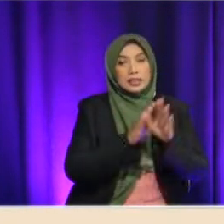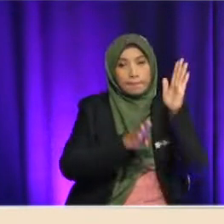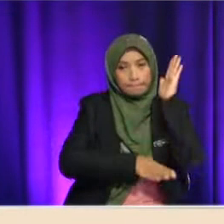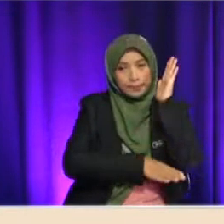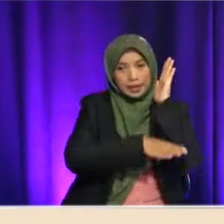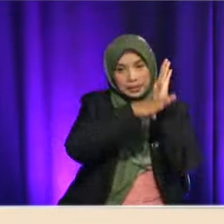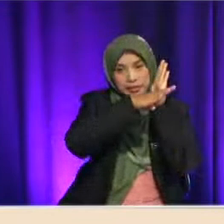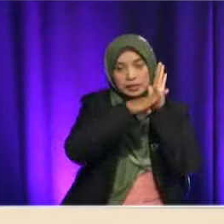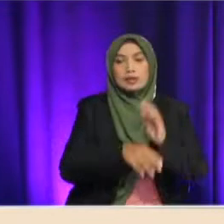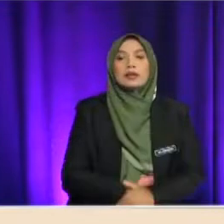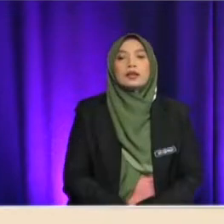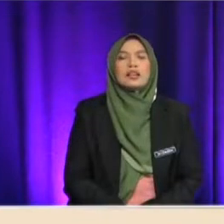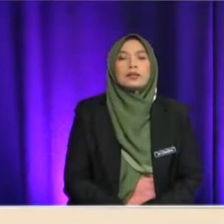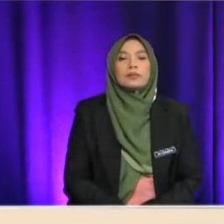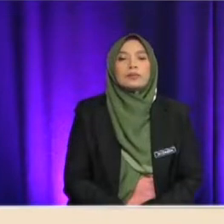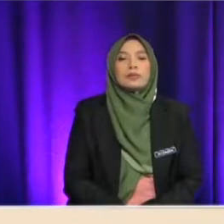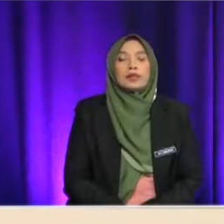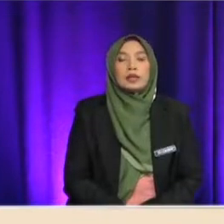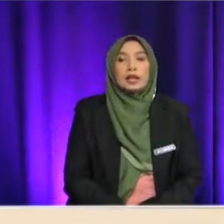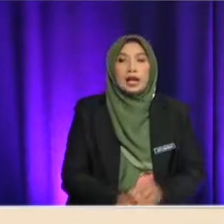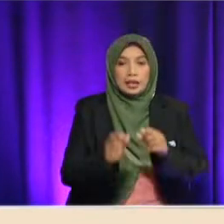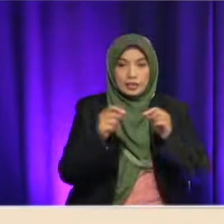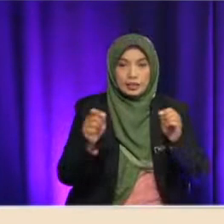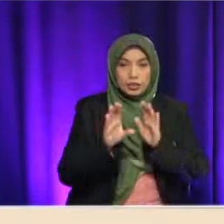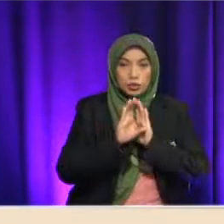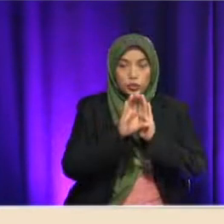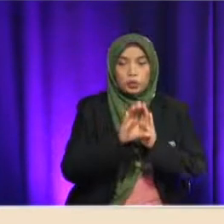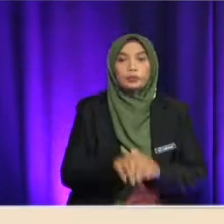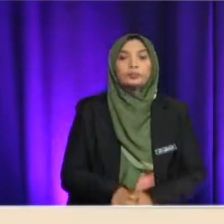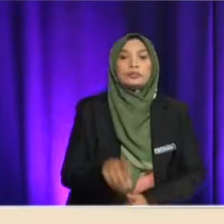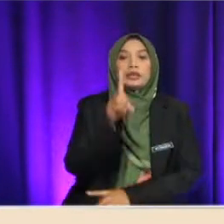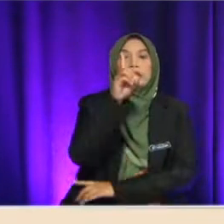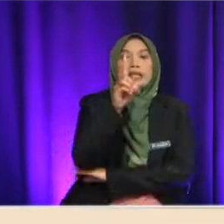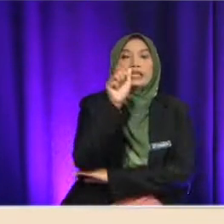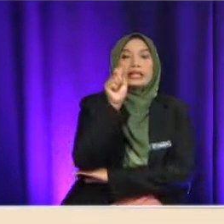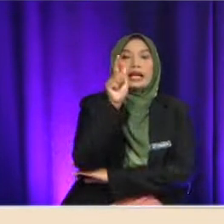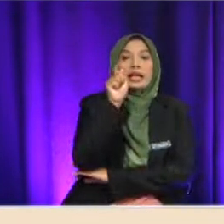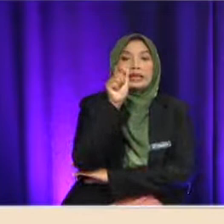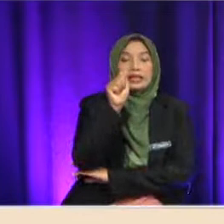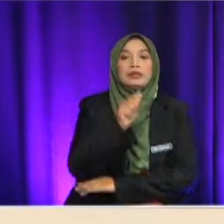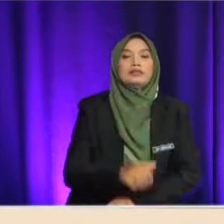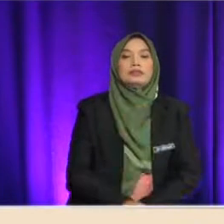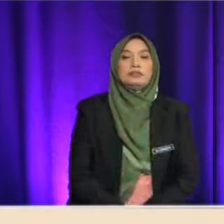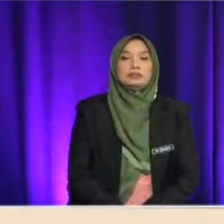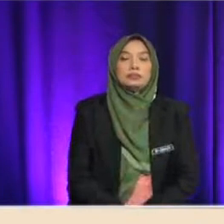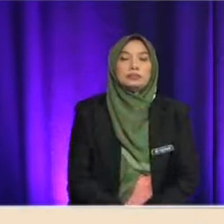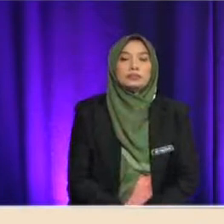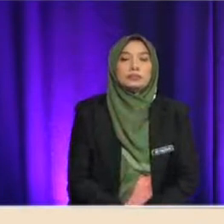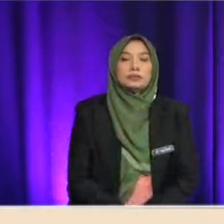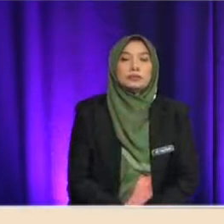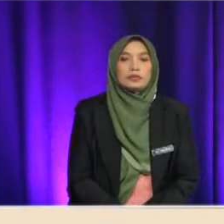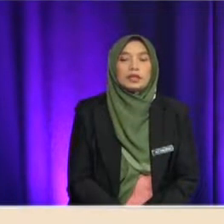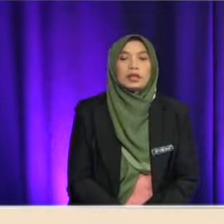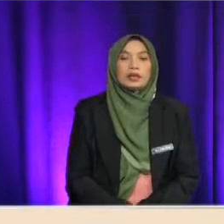saya terangkan tadi, ayat contoh data, statistik ataupun peristiwa. Yang ini Cikgu Linda bagi contoh